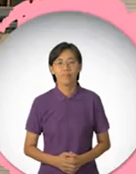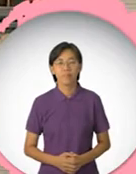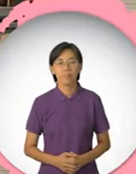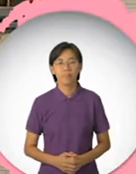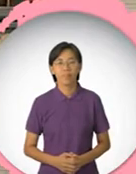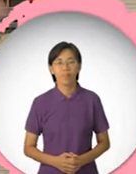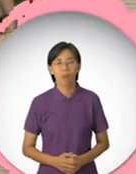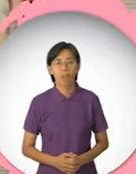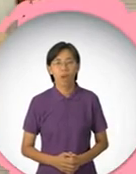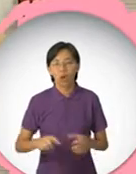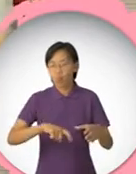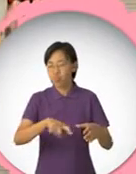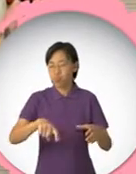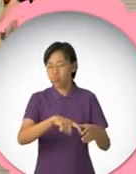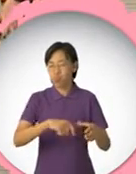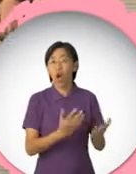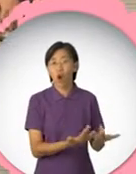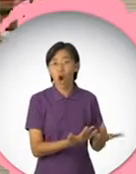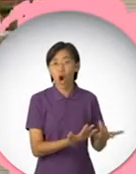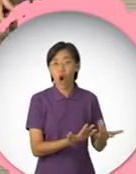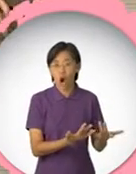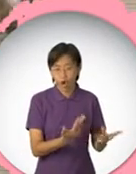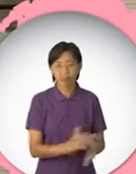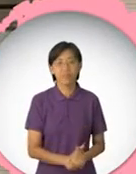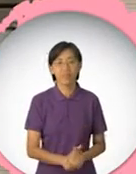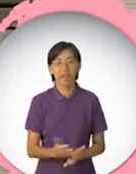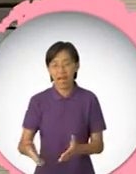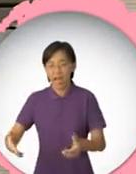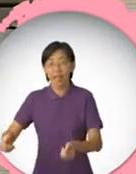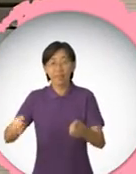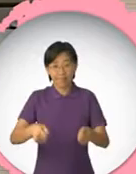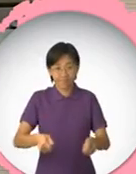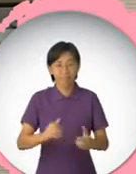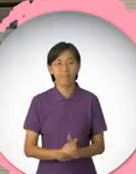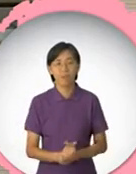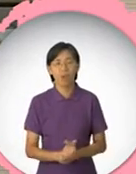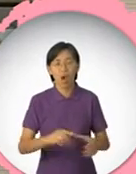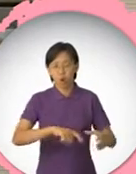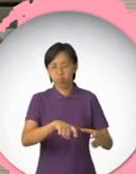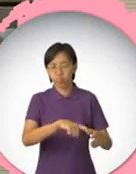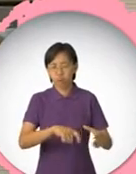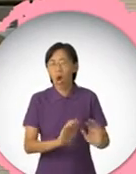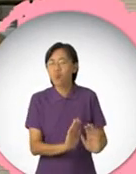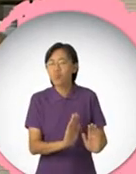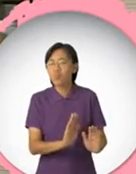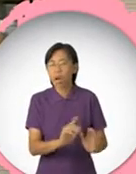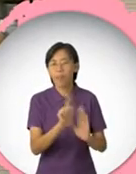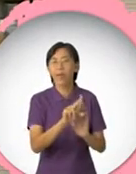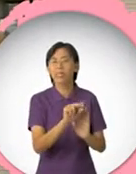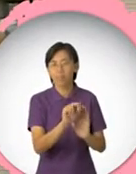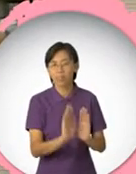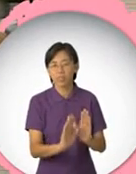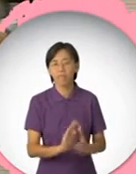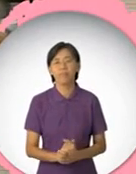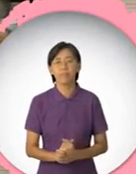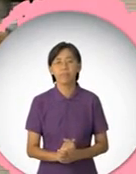ที่รอเนี่ยก็เราก็จะเตรียมอ่างผสมค่ะเพราะว่าก้อนแป้งที่เรานวดได้เนี่ยเราจะต้องทิ้งให้มันคลายตัวสักประมาณครึ่งชั่วโมง ครับผ